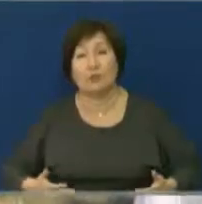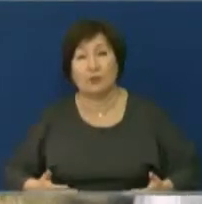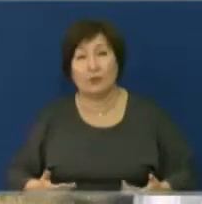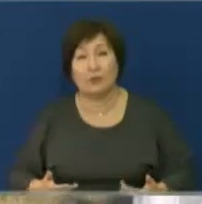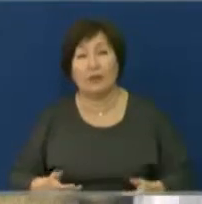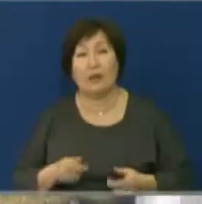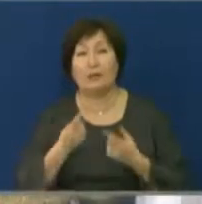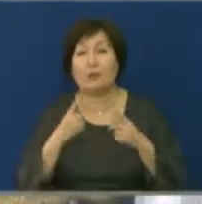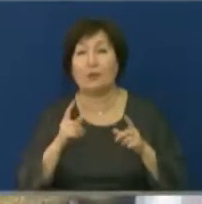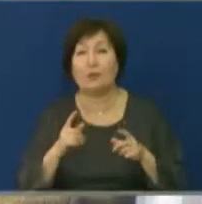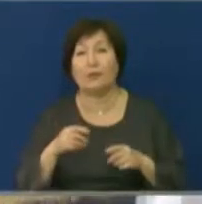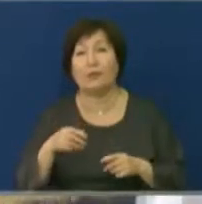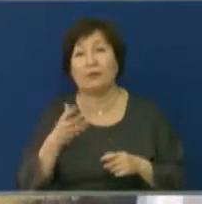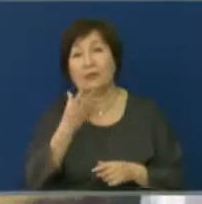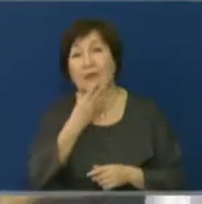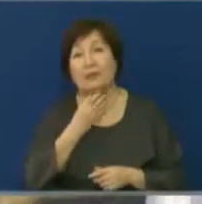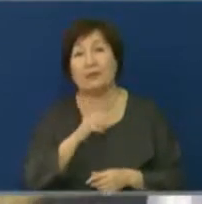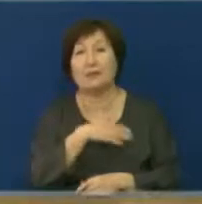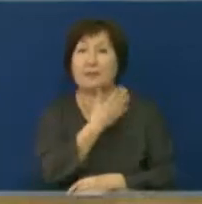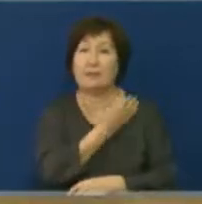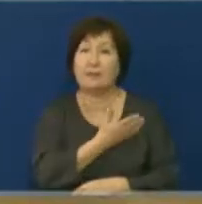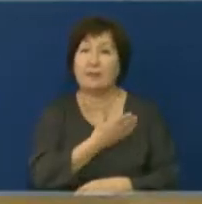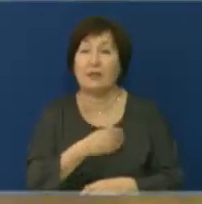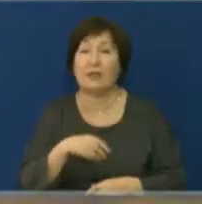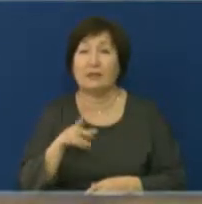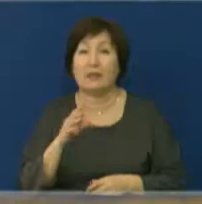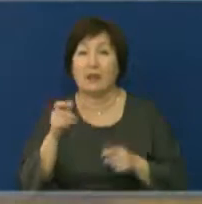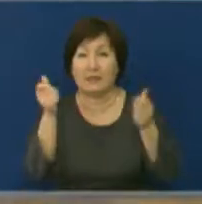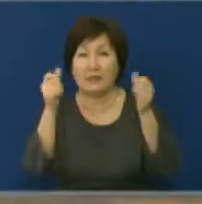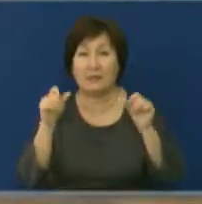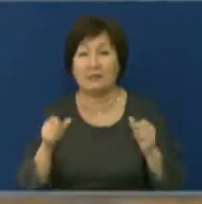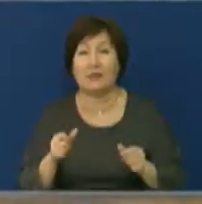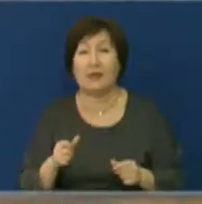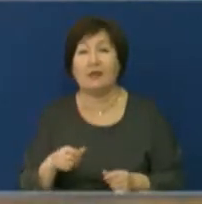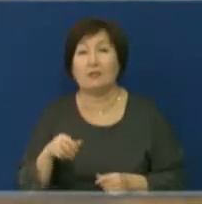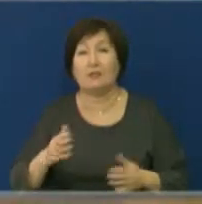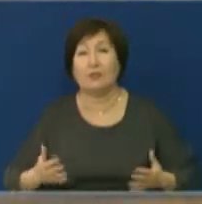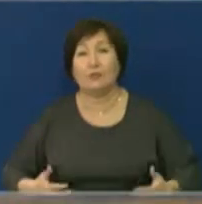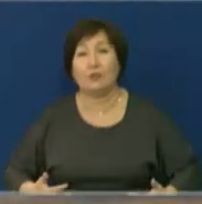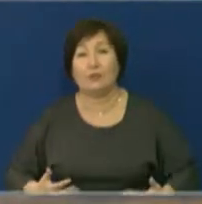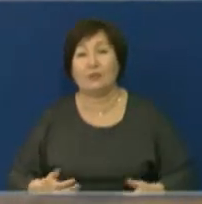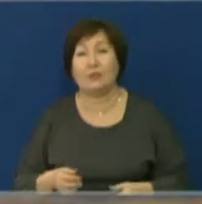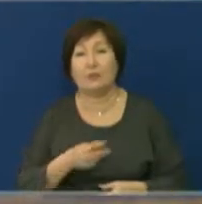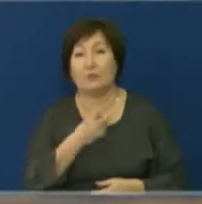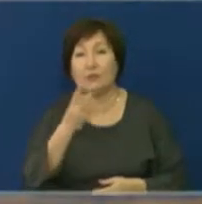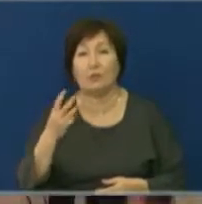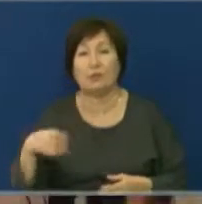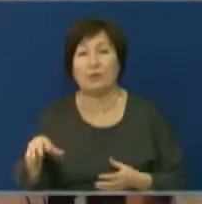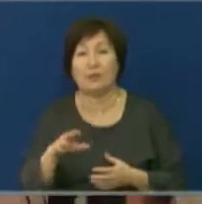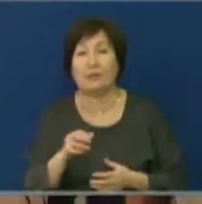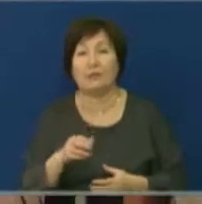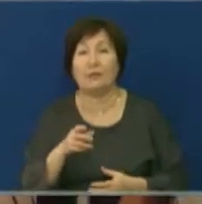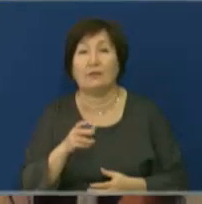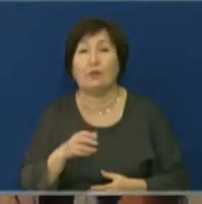образов в искусстве. Красота, мощь и грация благородных животных, самообладание и точность движений всадников – все это захватывает